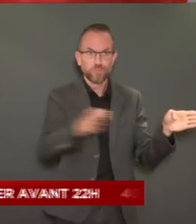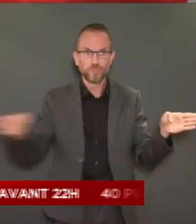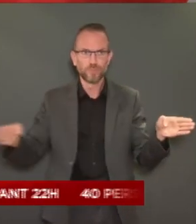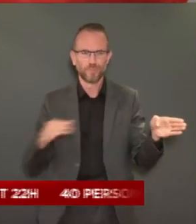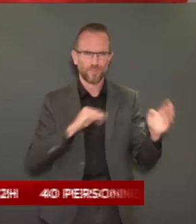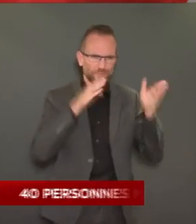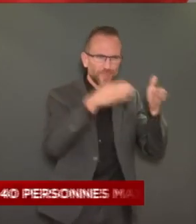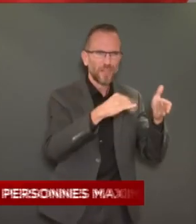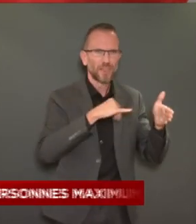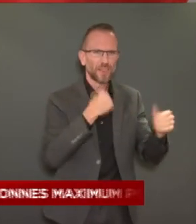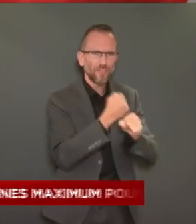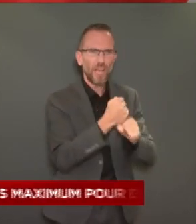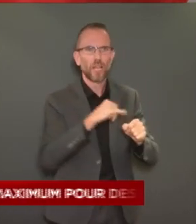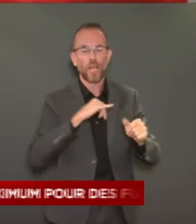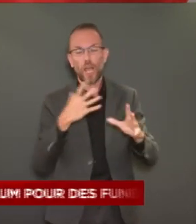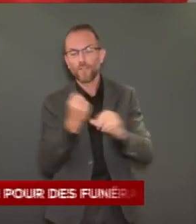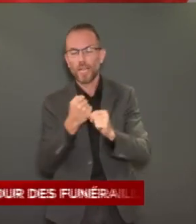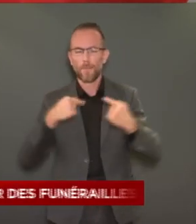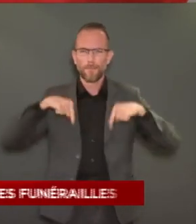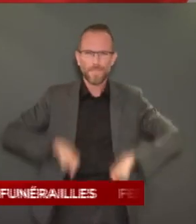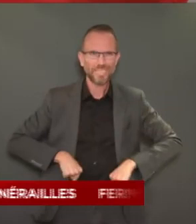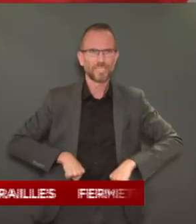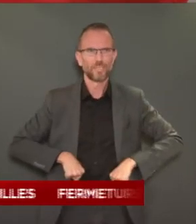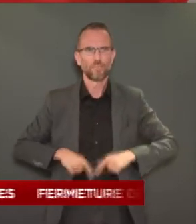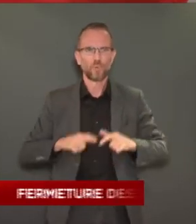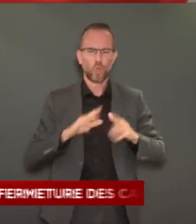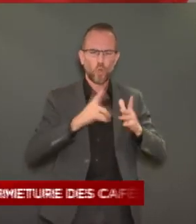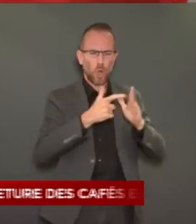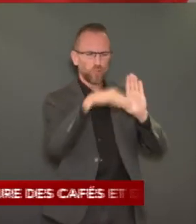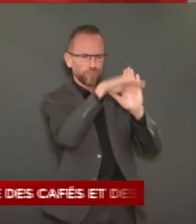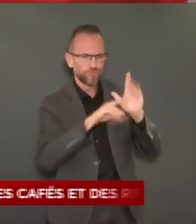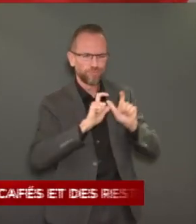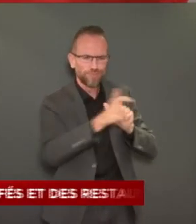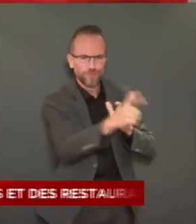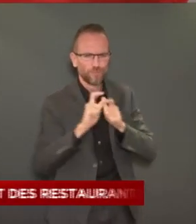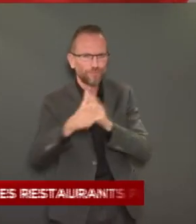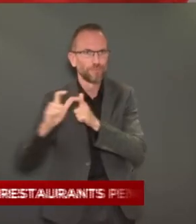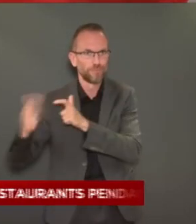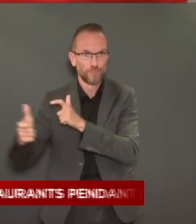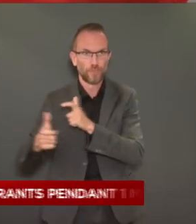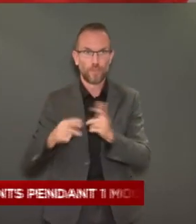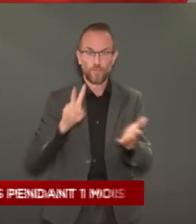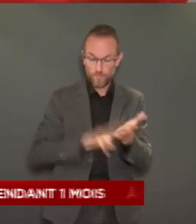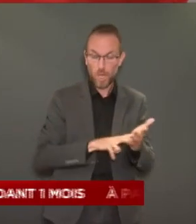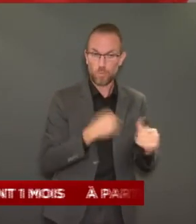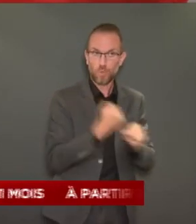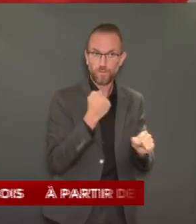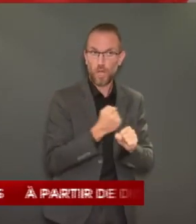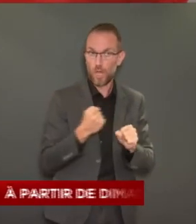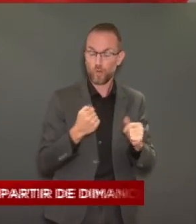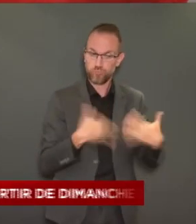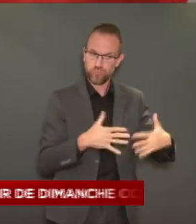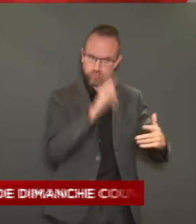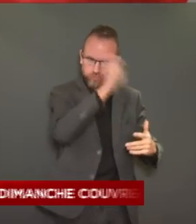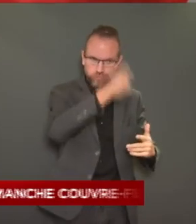les ministres compétents. On ne peut pas du jour au lendemain adapter tous ces protocoles, même